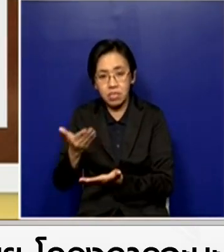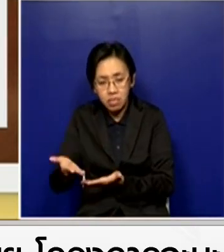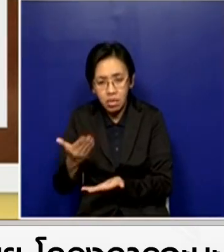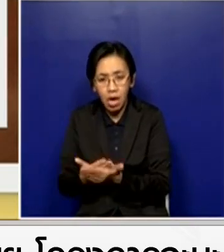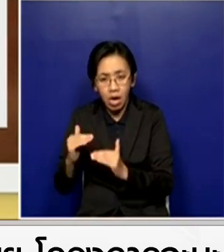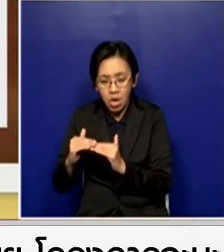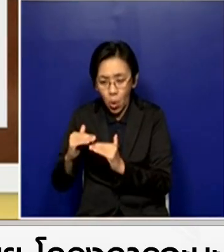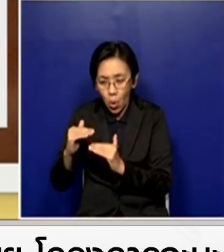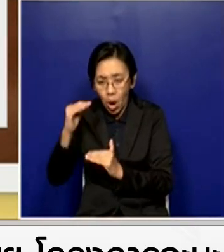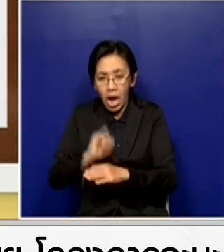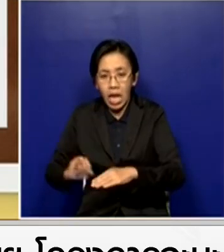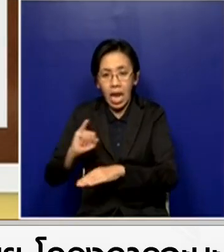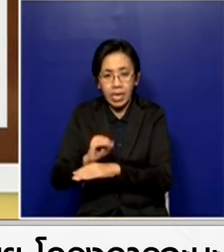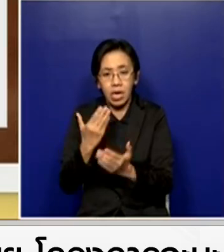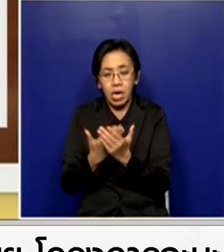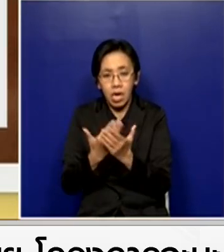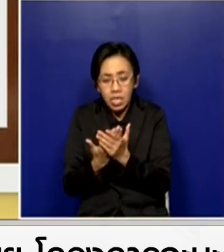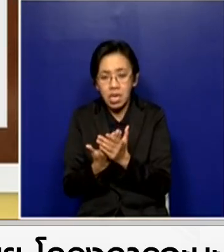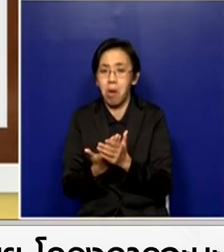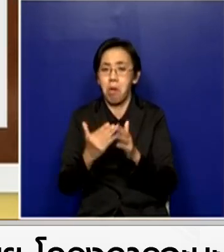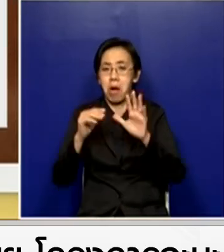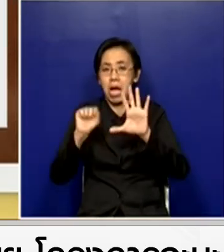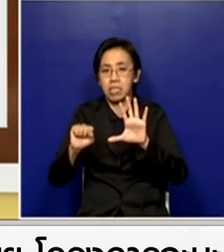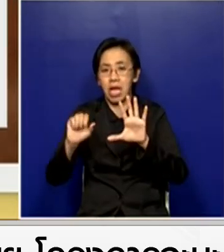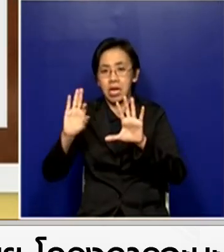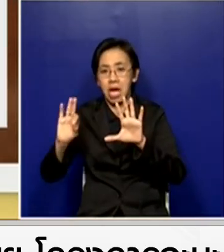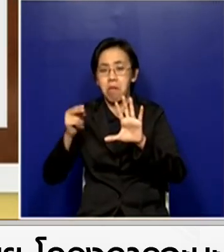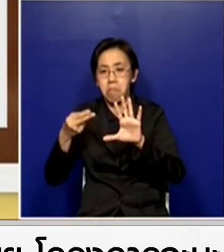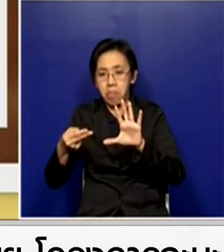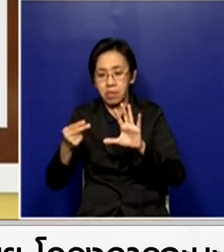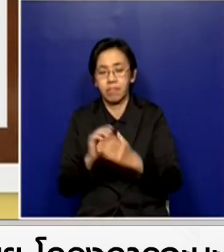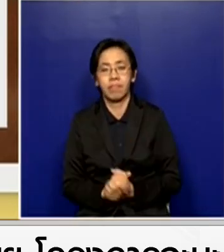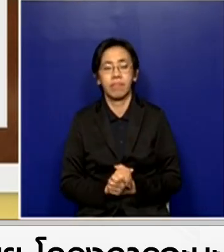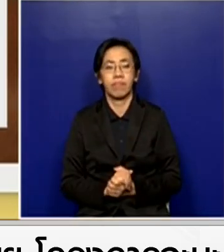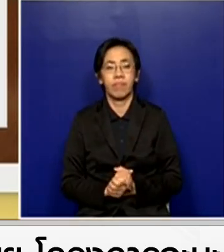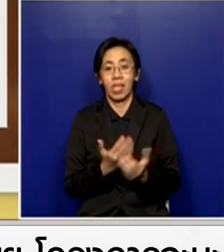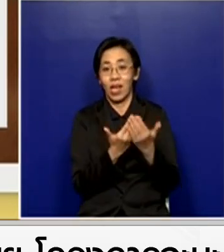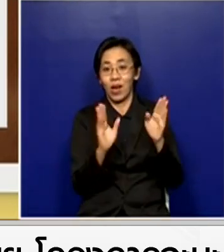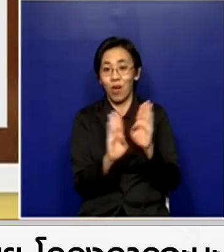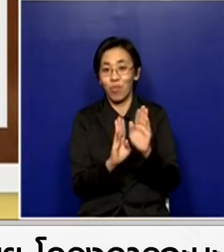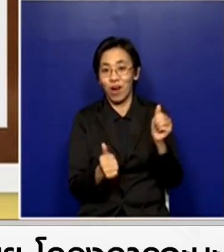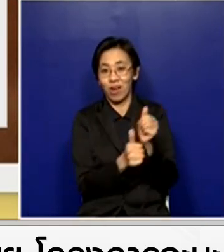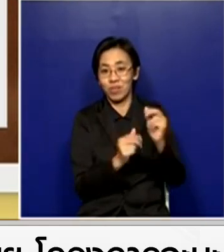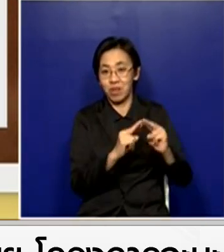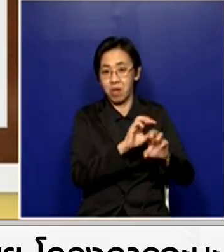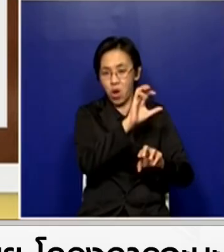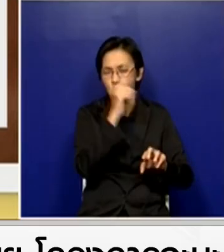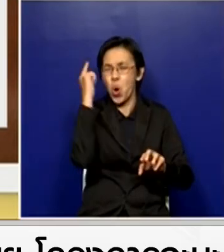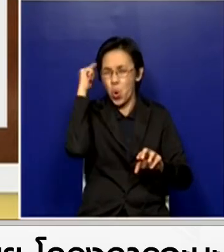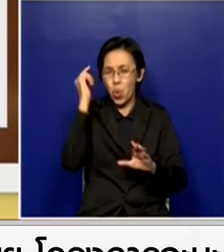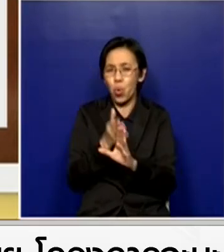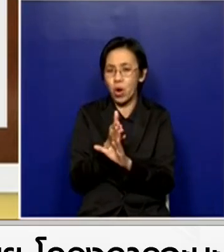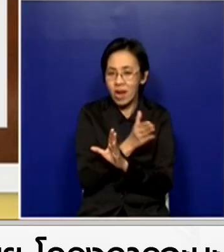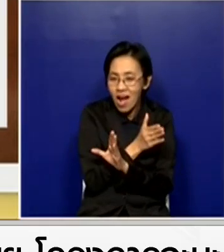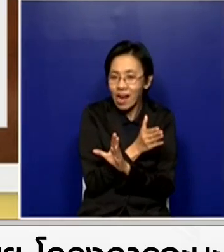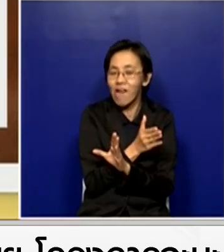สูงถึง ไร้ละ 5,90,000, บาทก็ทำใหเห็นวาเครอขายครอบกลัวในนิปลรู้ล่วงหน้าว่